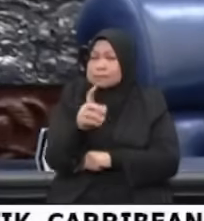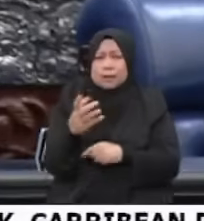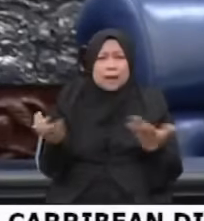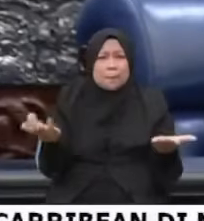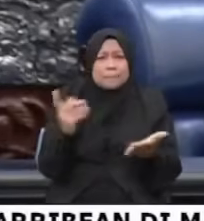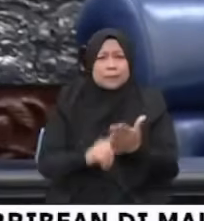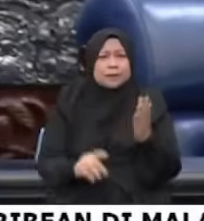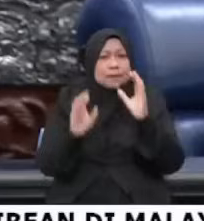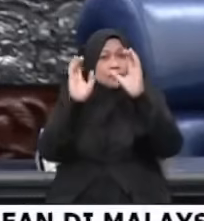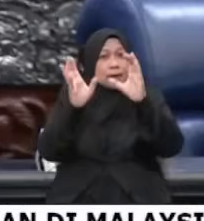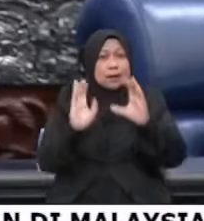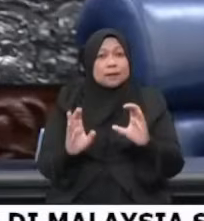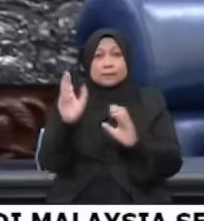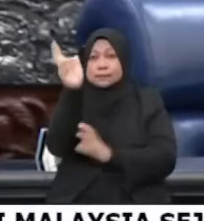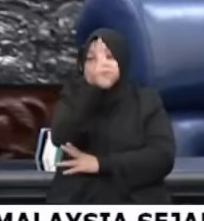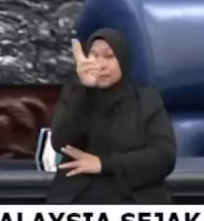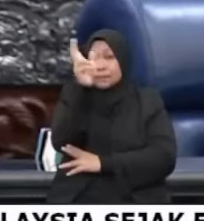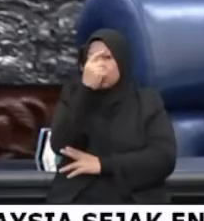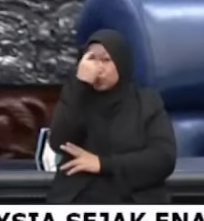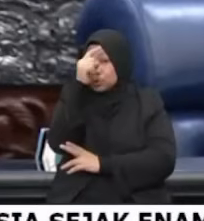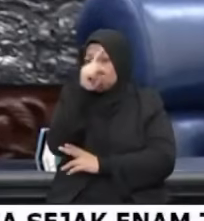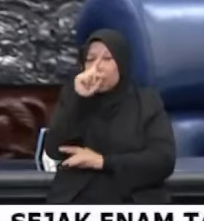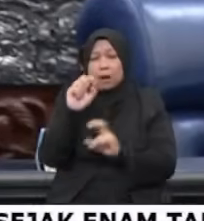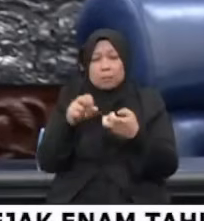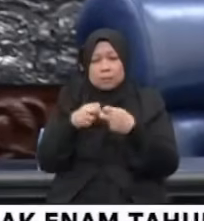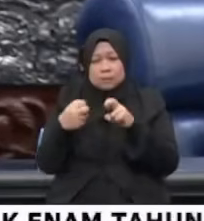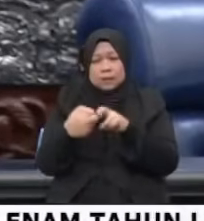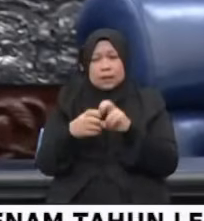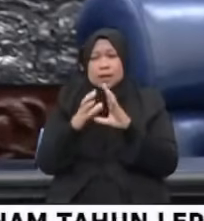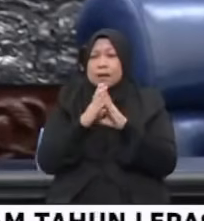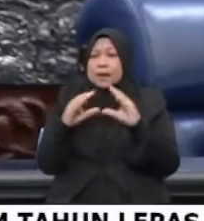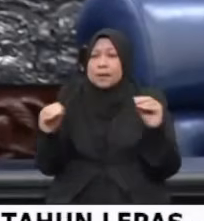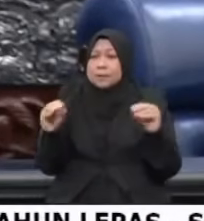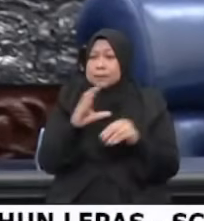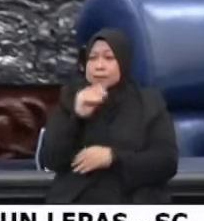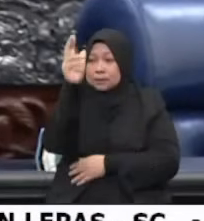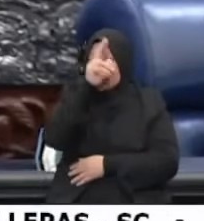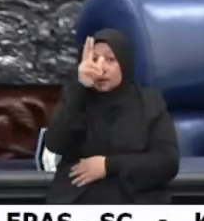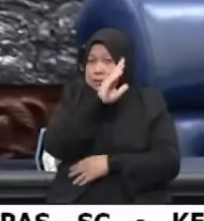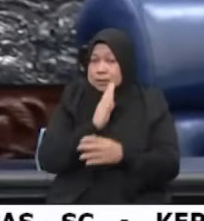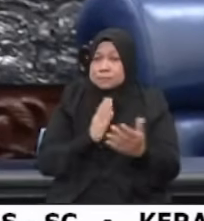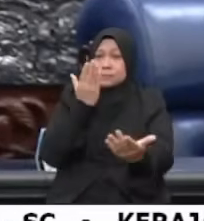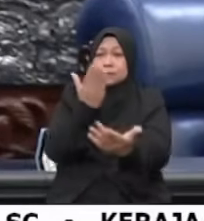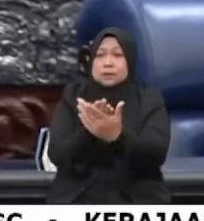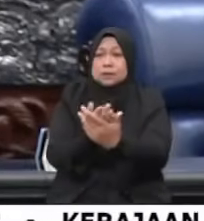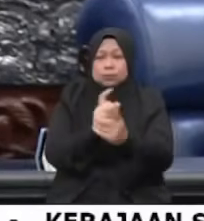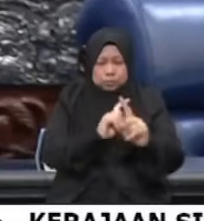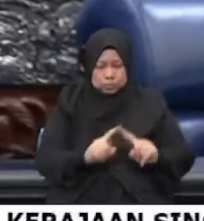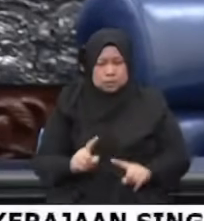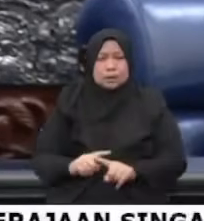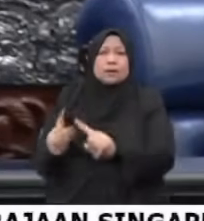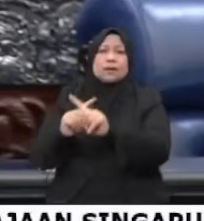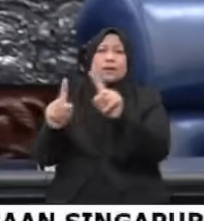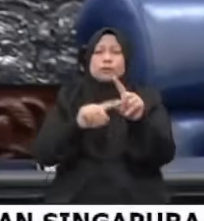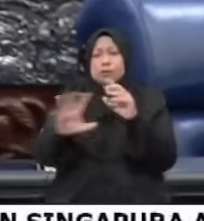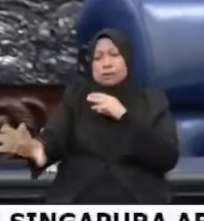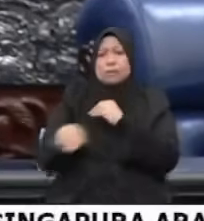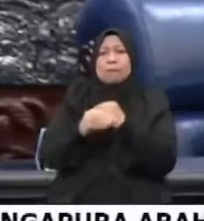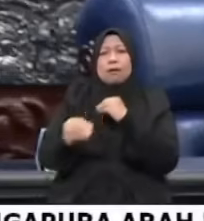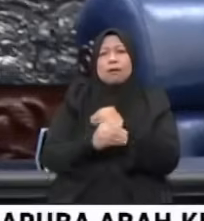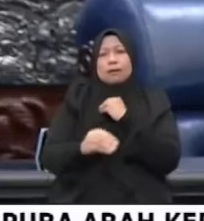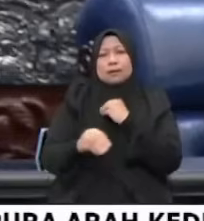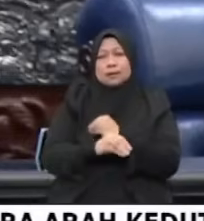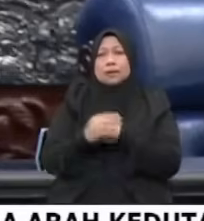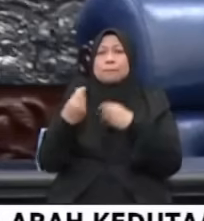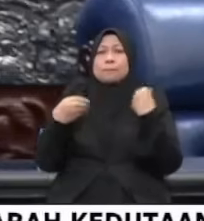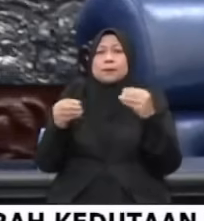Apakah langkah kerajaan untuk menangani keadaan ini dan Adakah kerajaan bercadang untuk pelbagaikan ataupun diversify